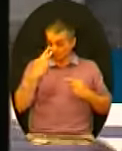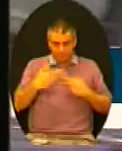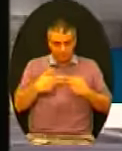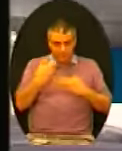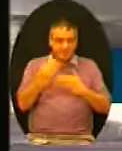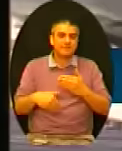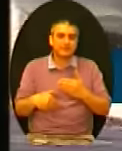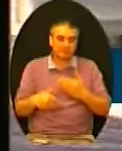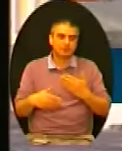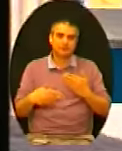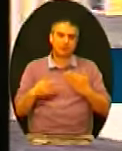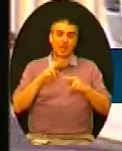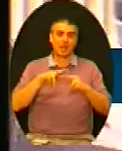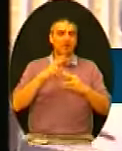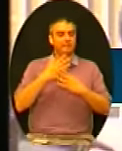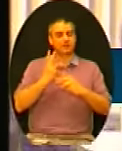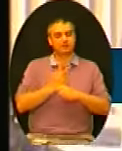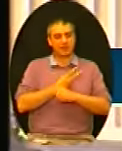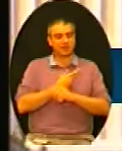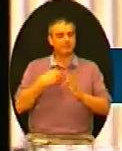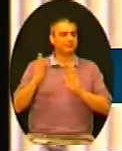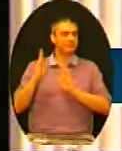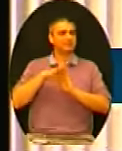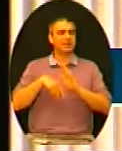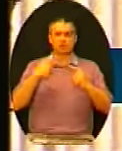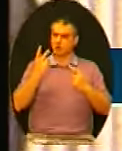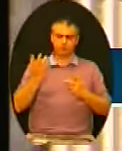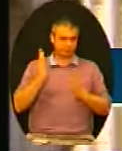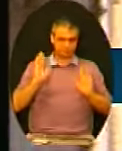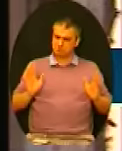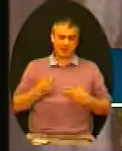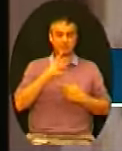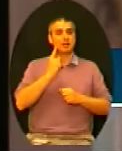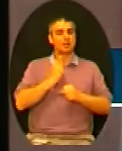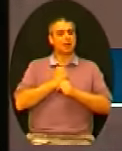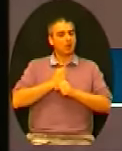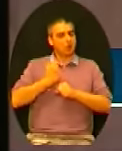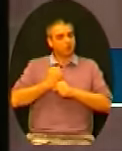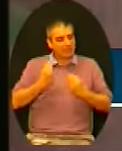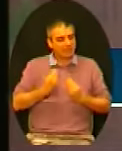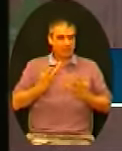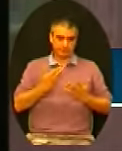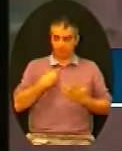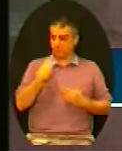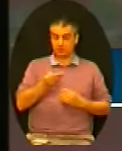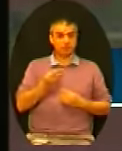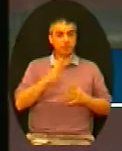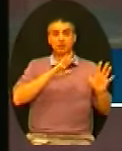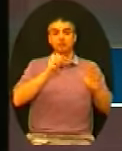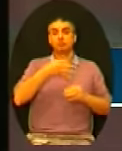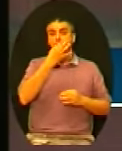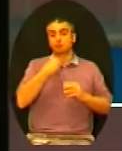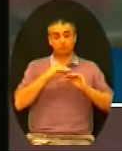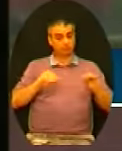האור בקצה המנהרה, ואחרי שמסתגלים לסדר יום, והסדר יום עובר שם מהר מאוד אם אתה מעסיק את עצמך. אני נתתי שם 900